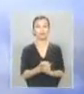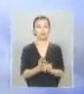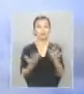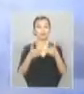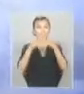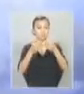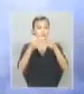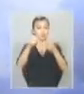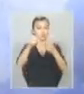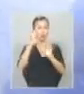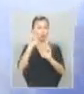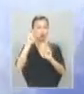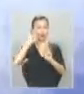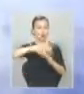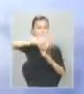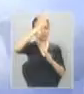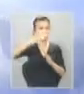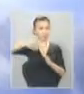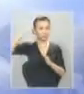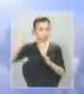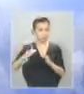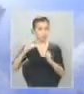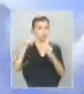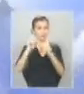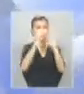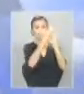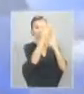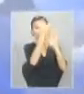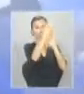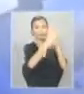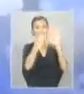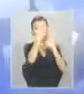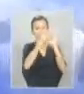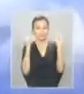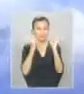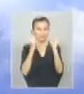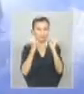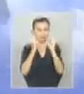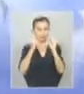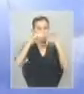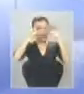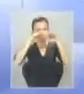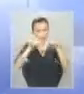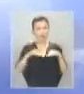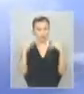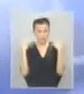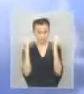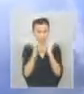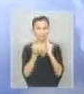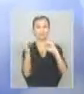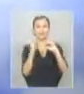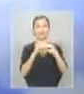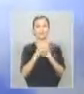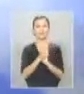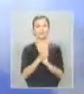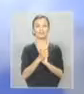ควรระวังอันตรายจากคลื่นลมแรงขณะที่บริเวณประเทศไทยตอนบนนะคะจะมีอากาศเย็นและอุณหภูมินั้นจะลดลงอีก 1-3 องศากับมีลมแร